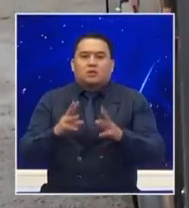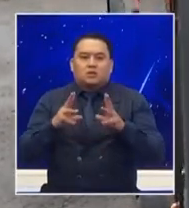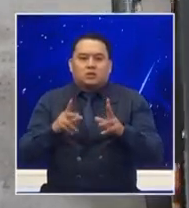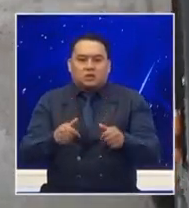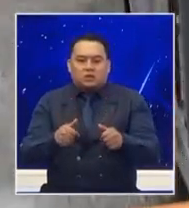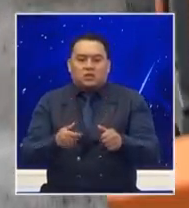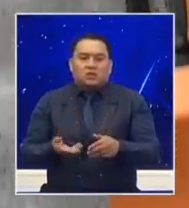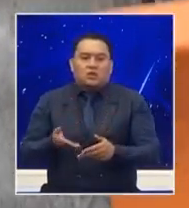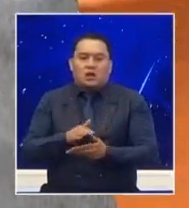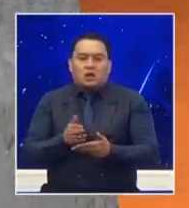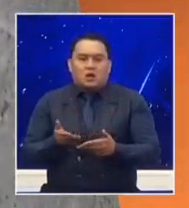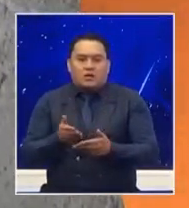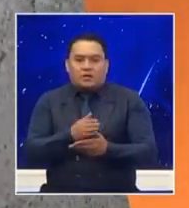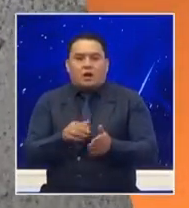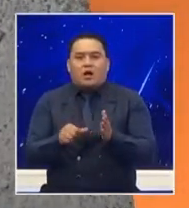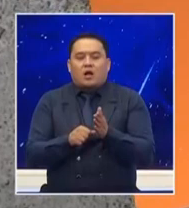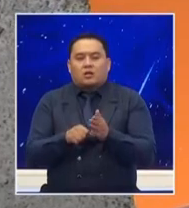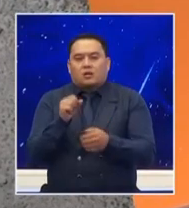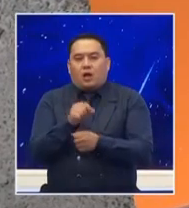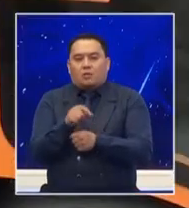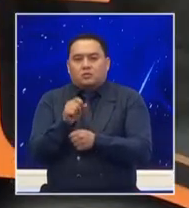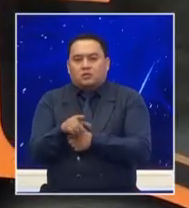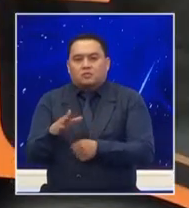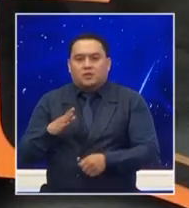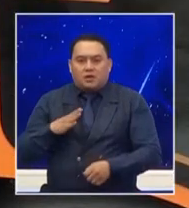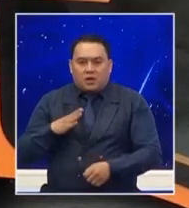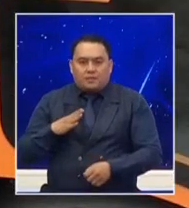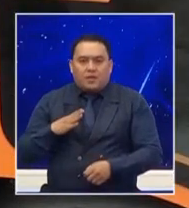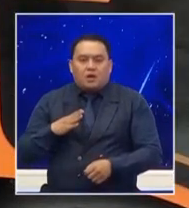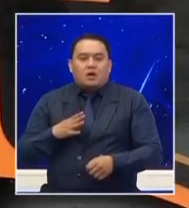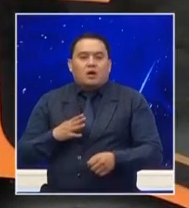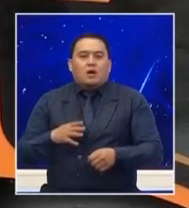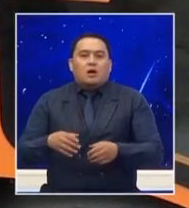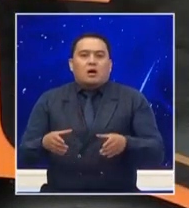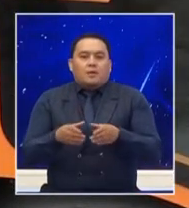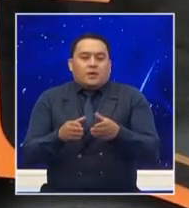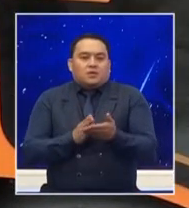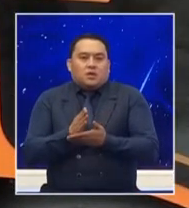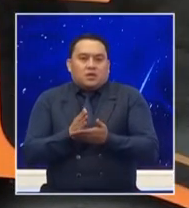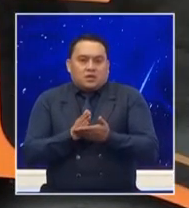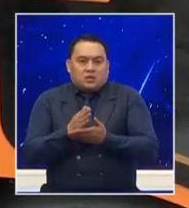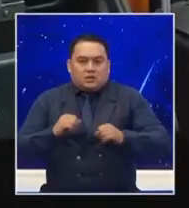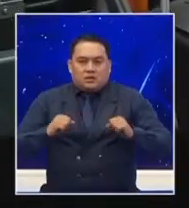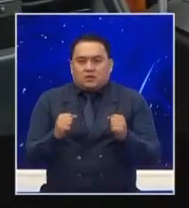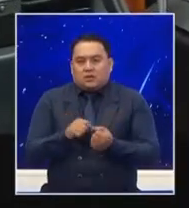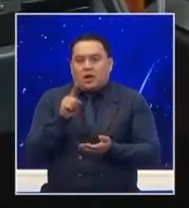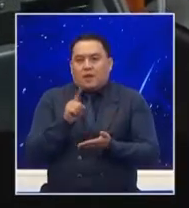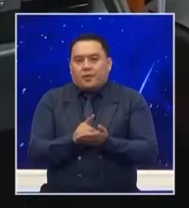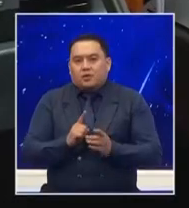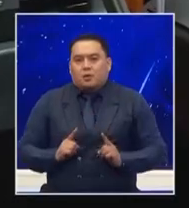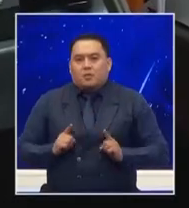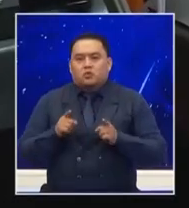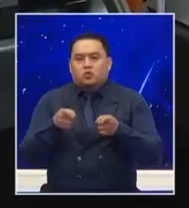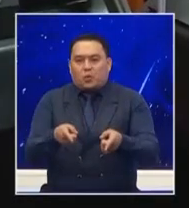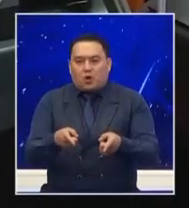швециялық пони атты шағын көліктің алтауына тапсырыс беріп қойыпты. Тоқетері коммуналдық қызметтегілер қысқы міндеттеріне кірісіп